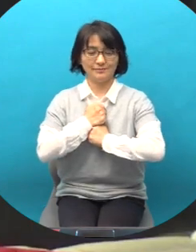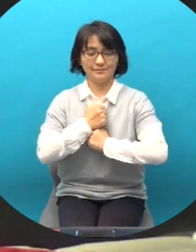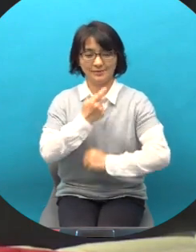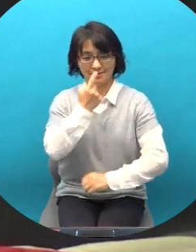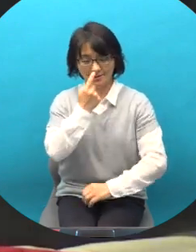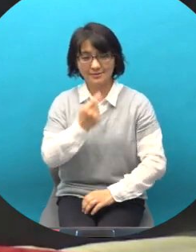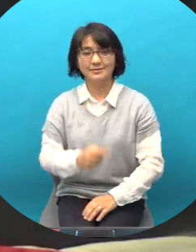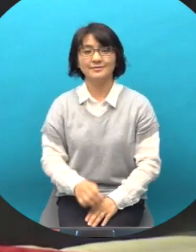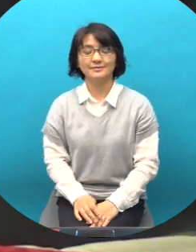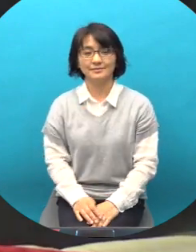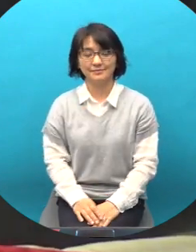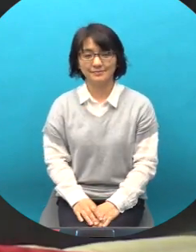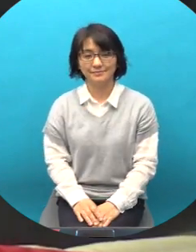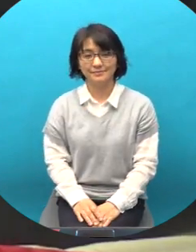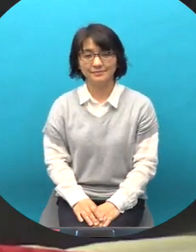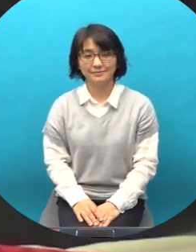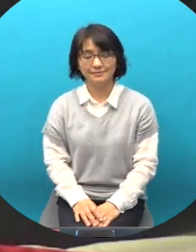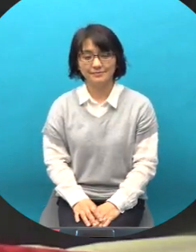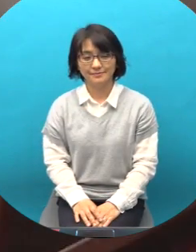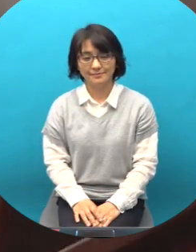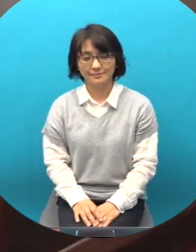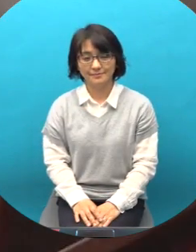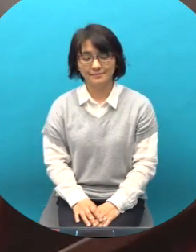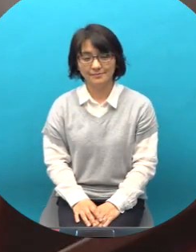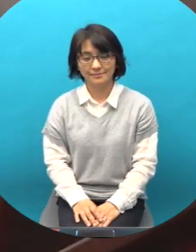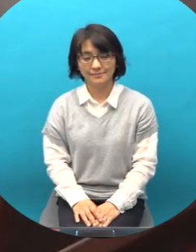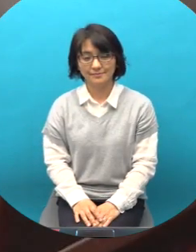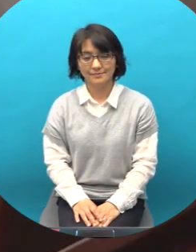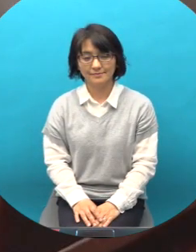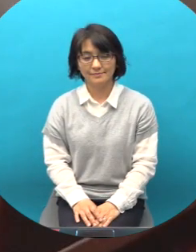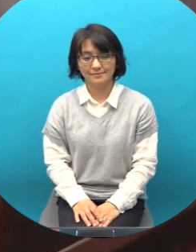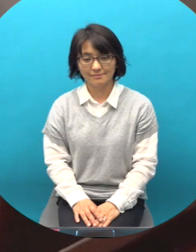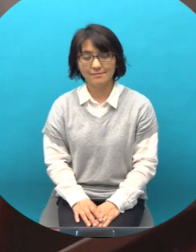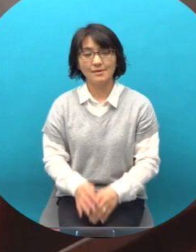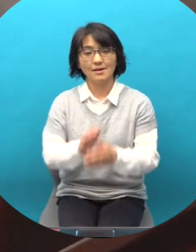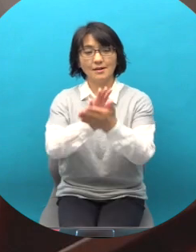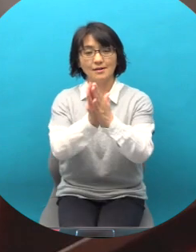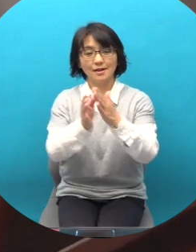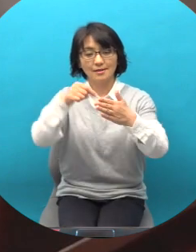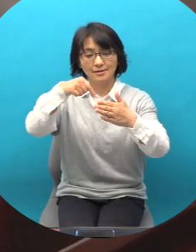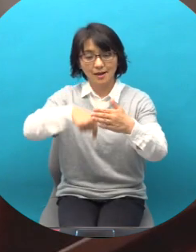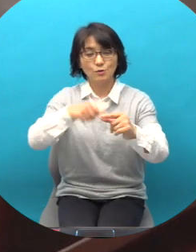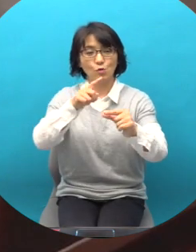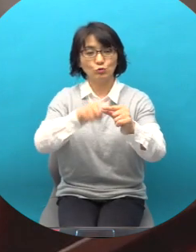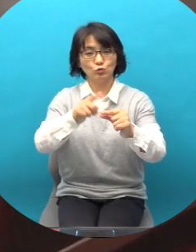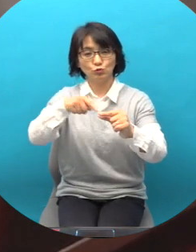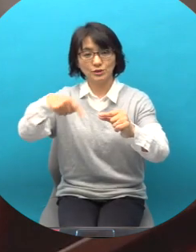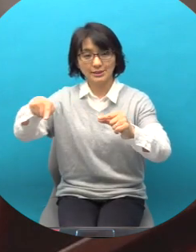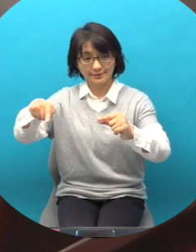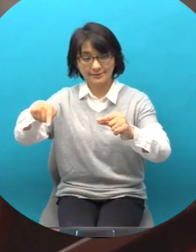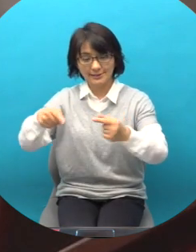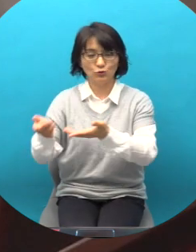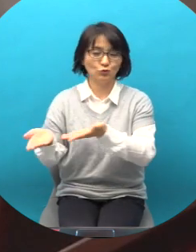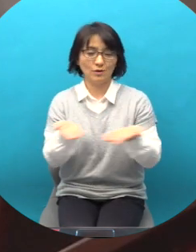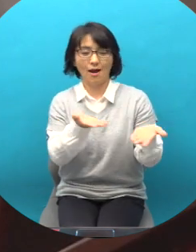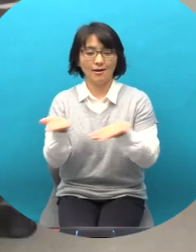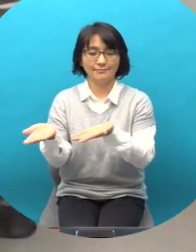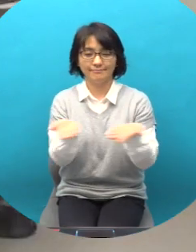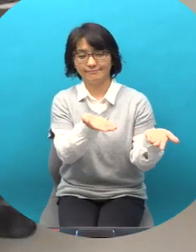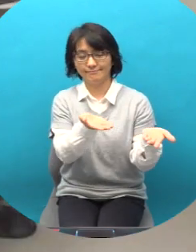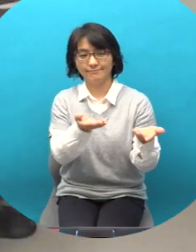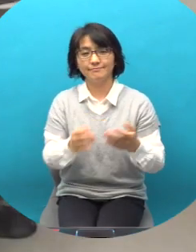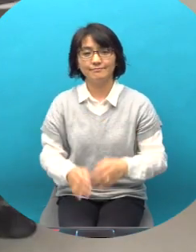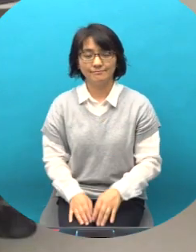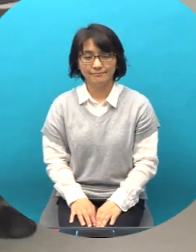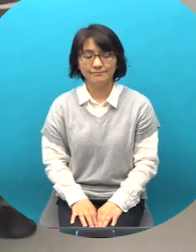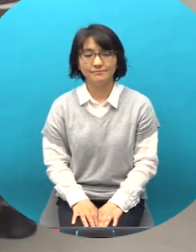に仕上げることを心がけてます。 出来上がった提灯は県内を中心に出荷されていき